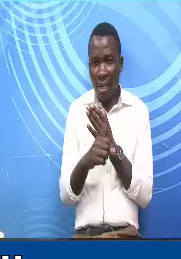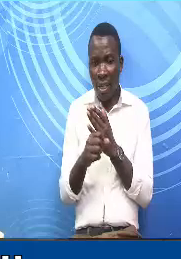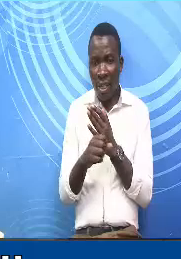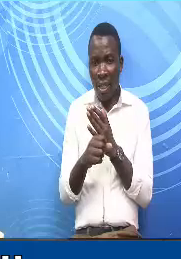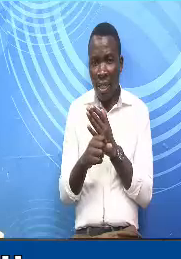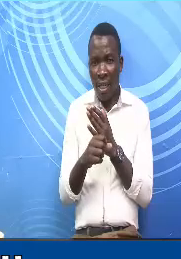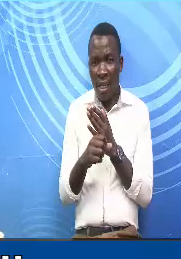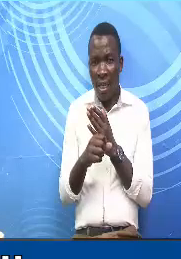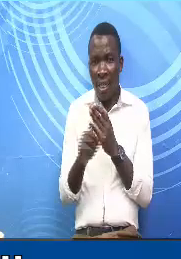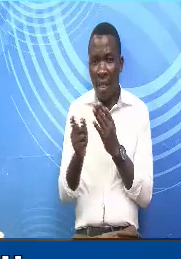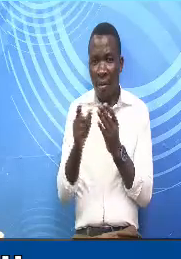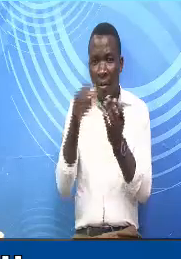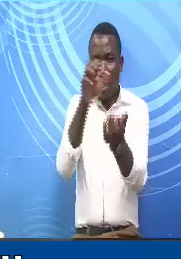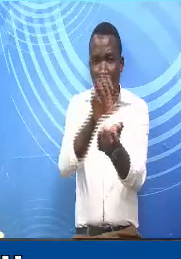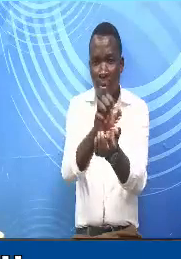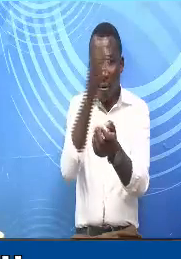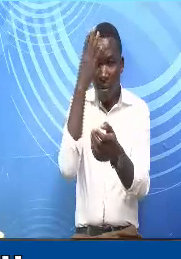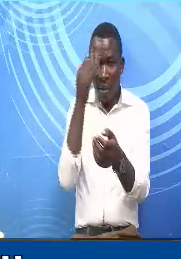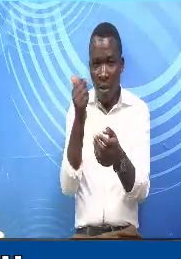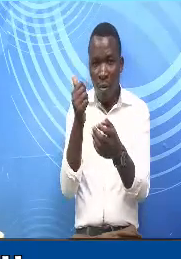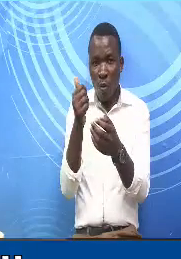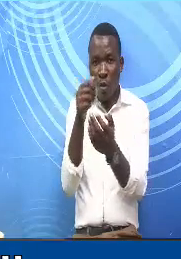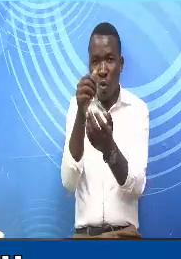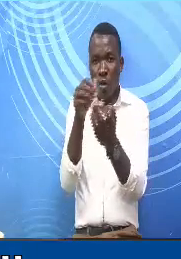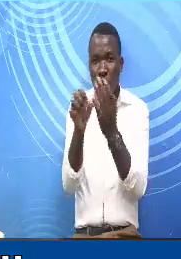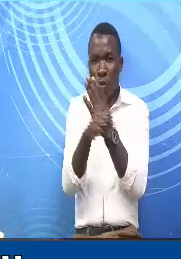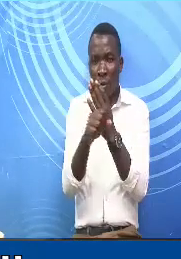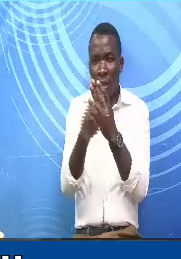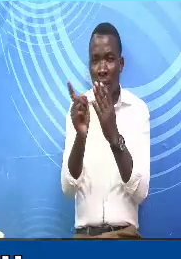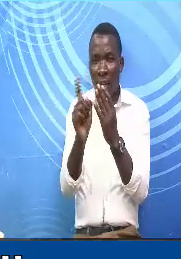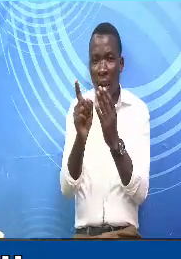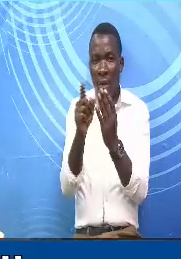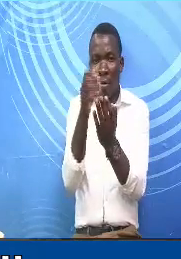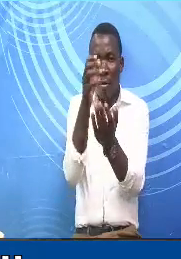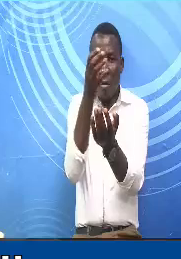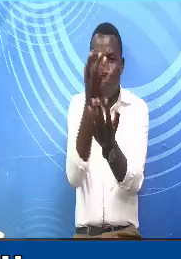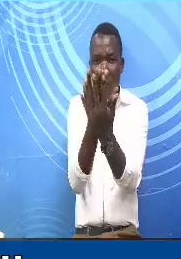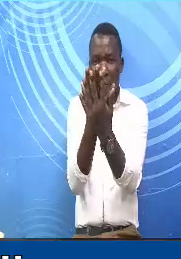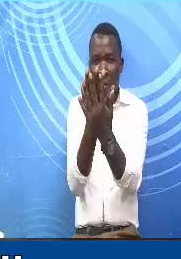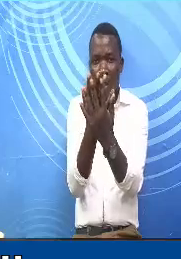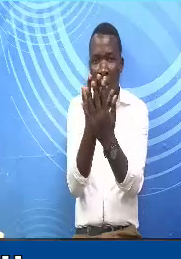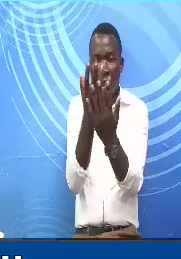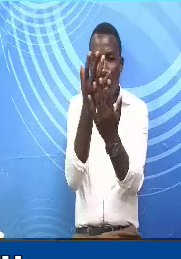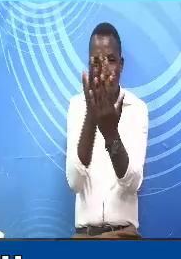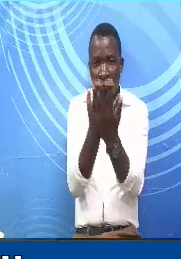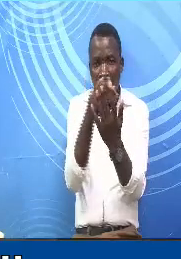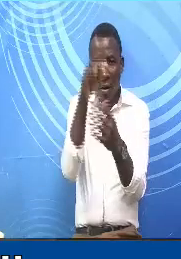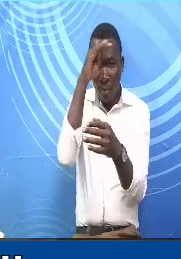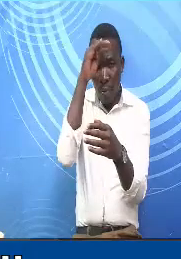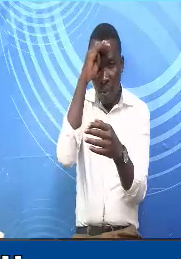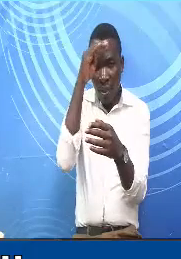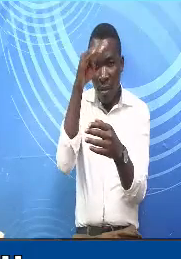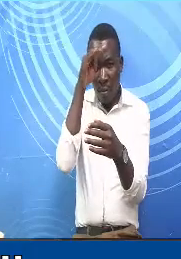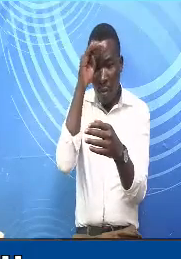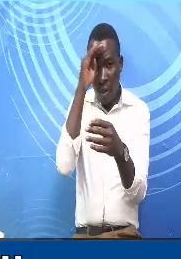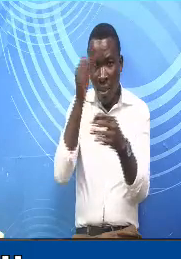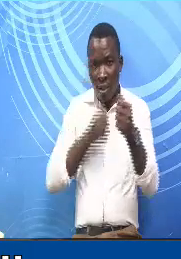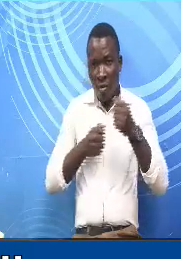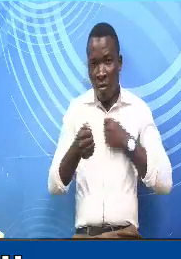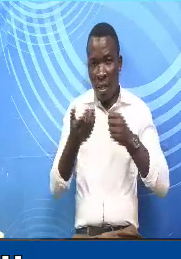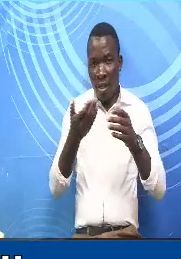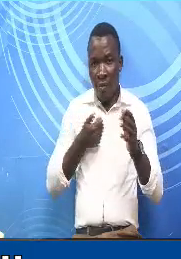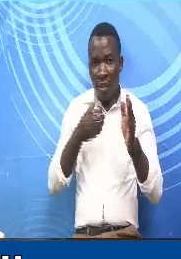atabihanirwa kuko ku murenge si naho bafungira hafunga polisi polisi y'u Rwanda igira amategeko ntabwo igipfa gufata umuntu ngo ifungwe rero